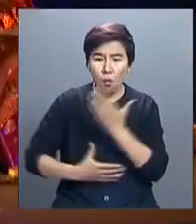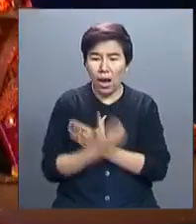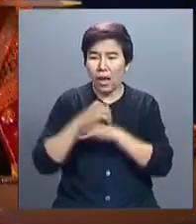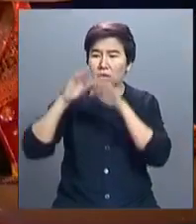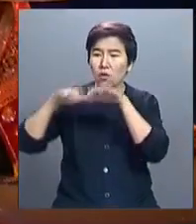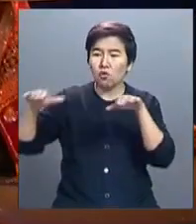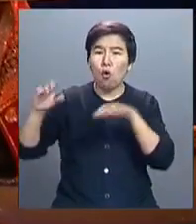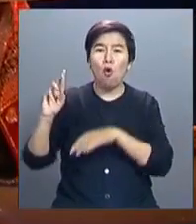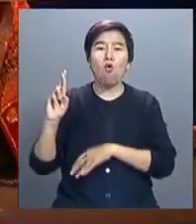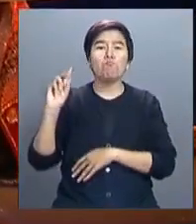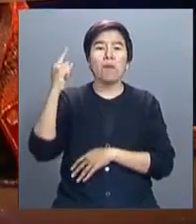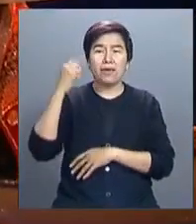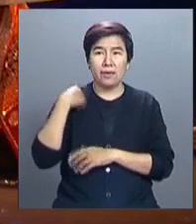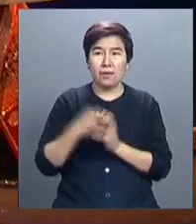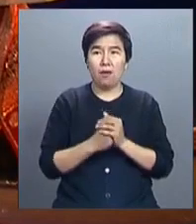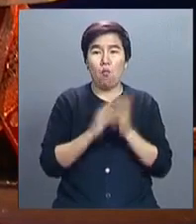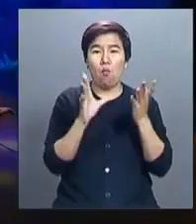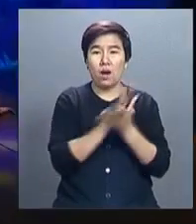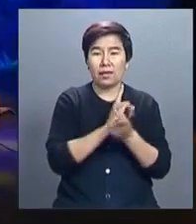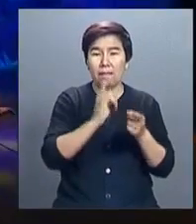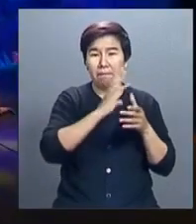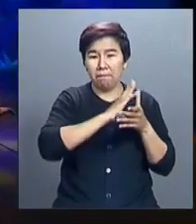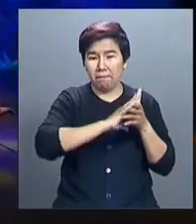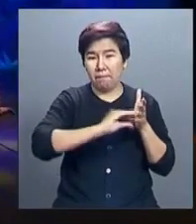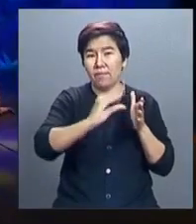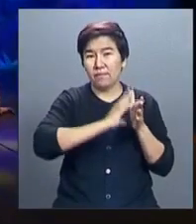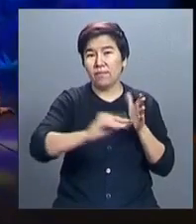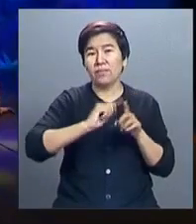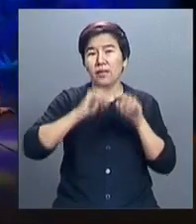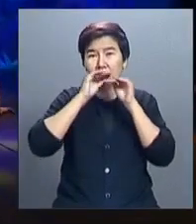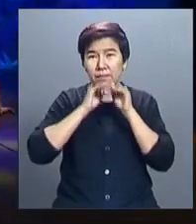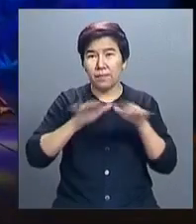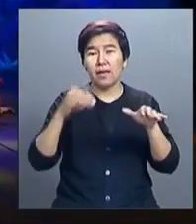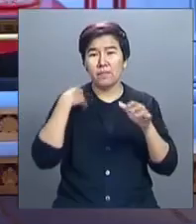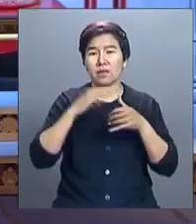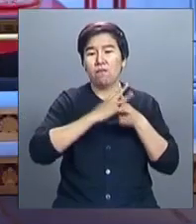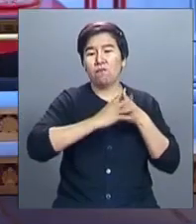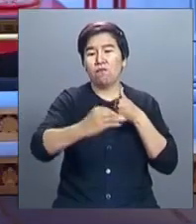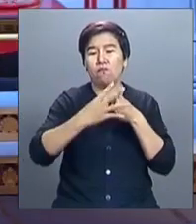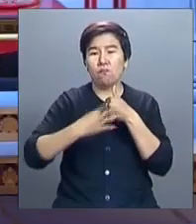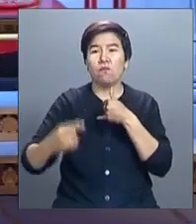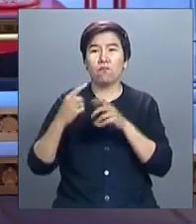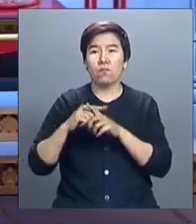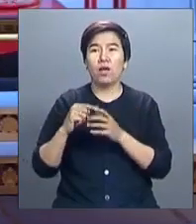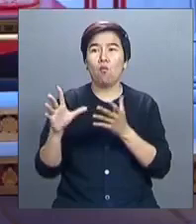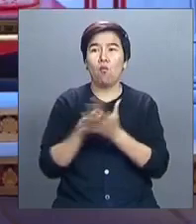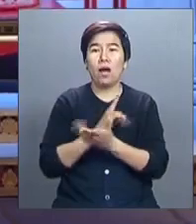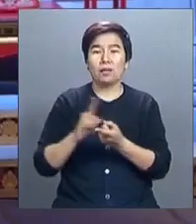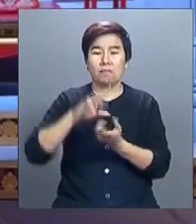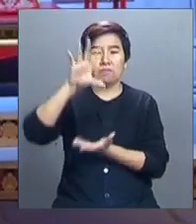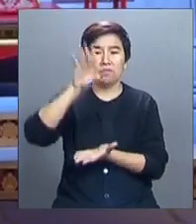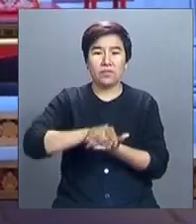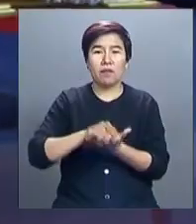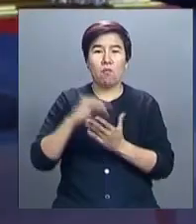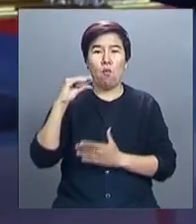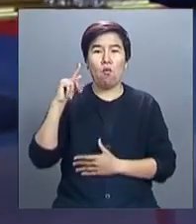ที่จะได้สืบสานและเผยแพร่มรดกวัฒนธรรมสอดรับกับการเสนอให้โขนขึ้นบัญชีเป็นมรดกทางวัฒนธรรมที่จับต้องไม่ได้ต่อยูเนส